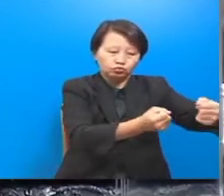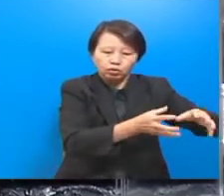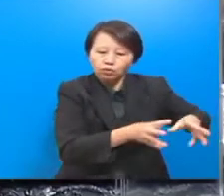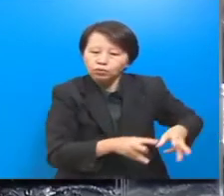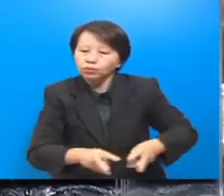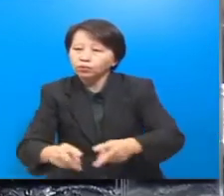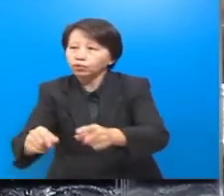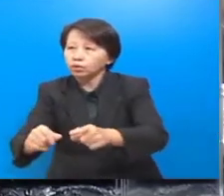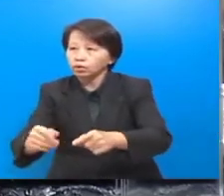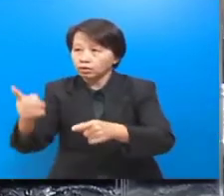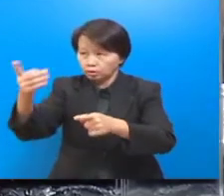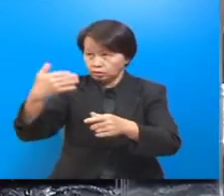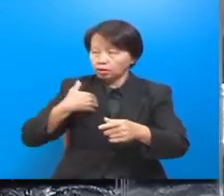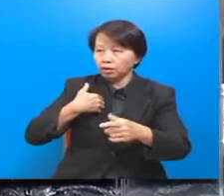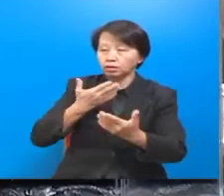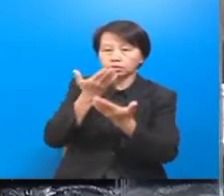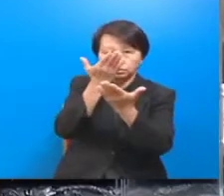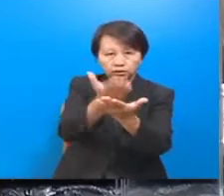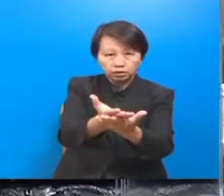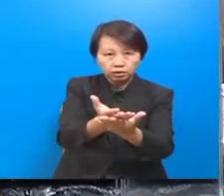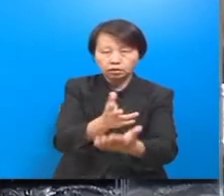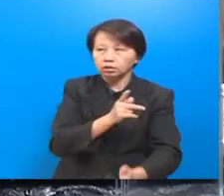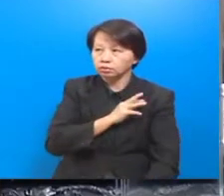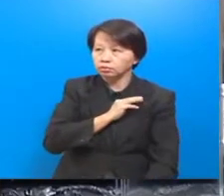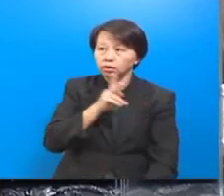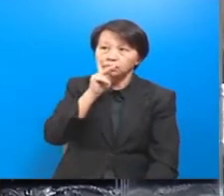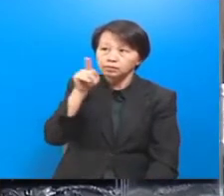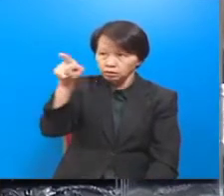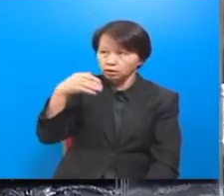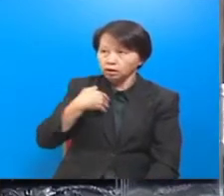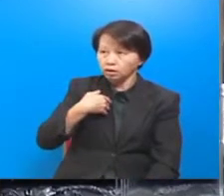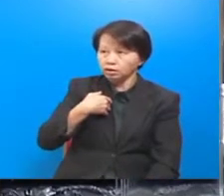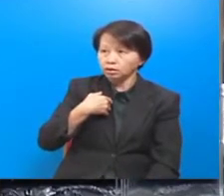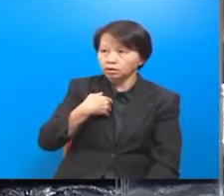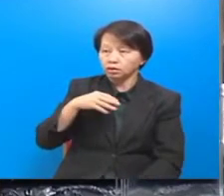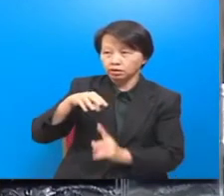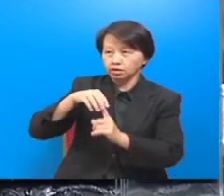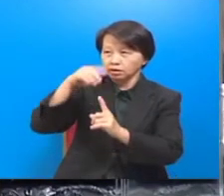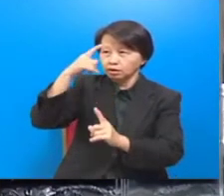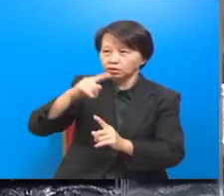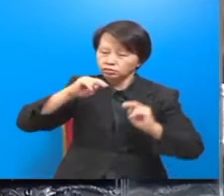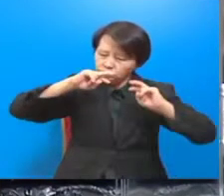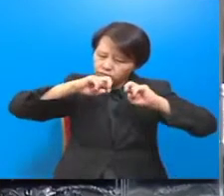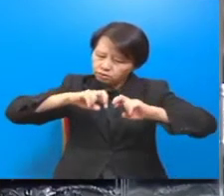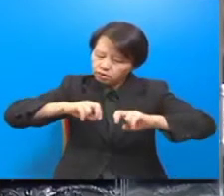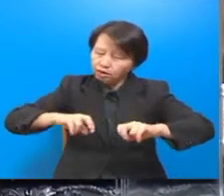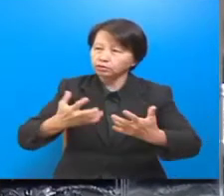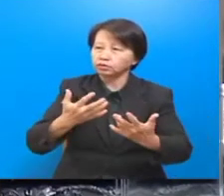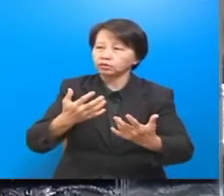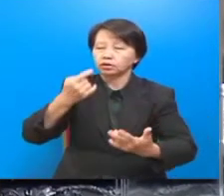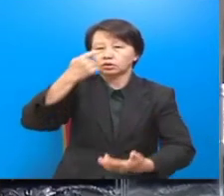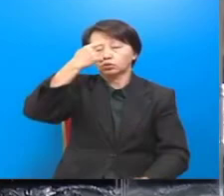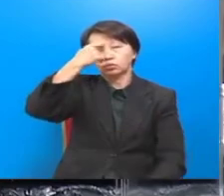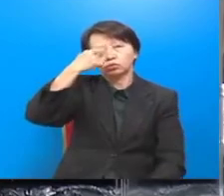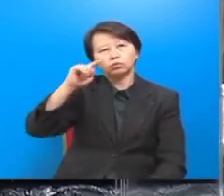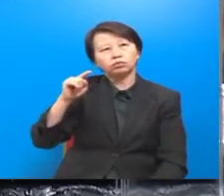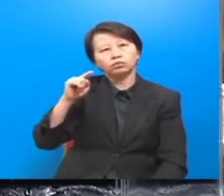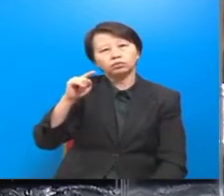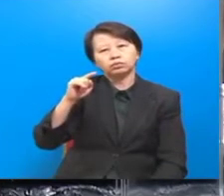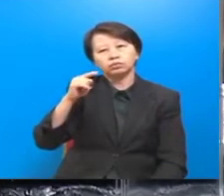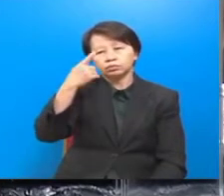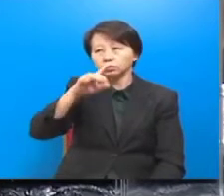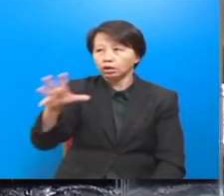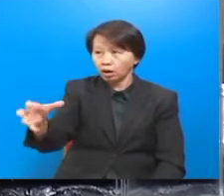hai adakah cadangan ke kementerian di kedok khususnya ke untuk haji dan juga untuk